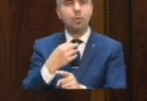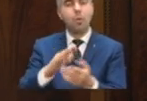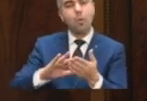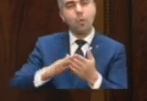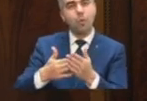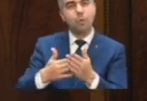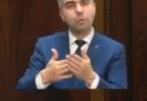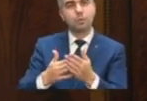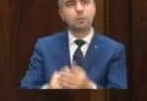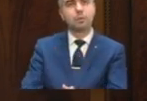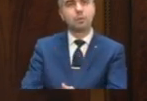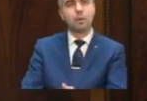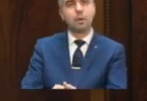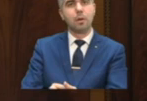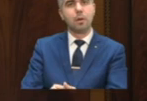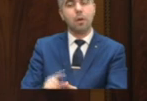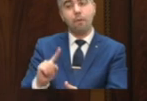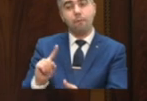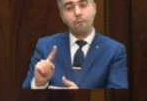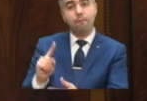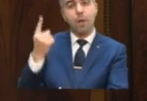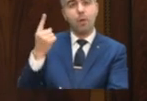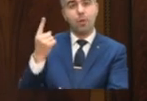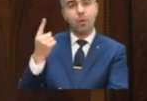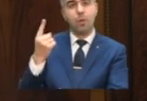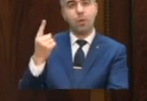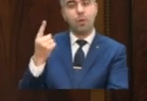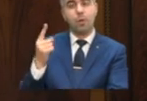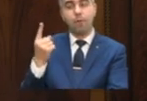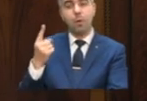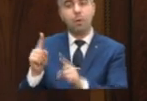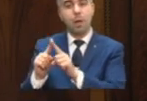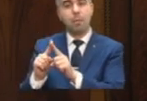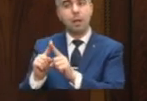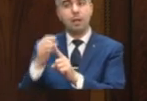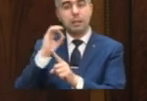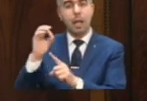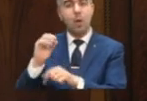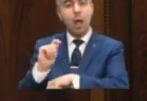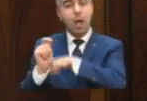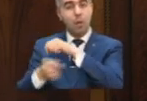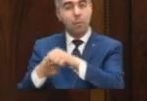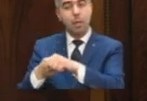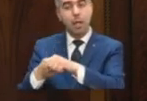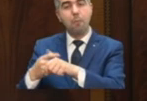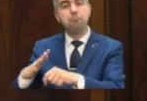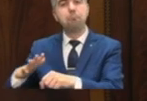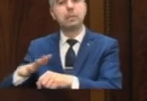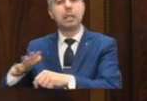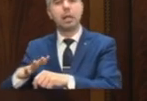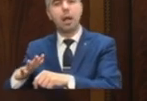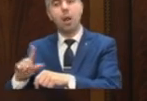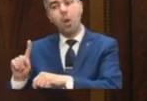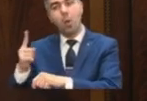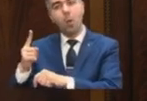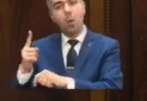ديالها خصها تكون من من من الراس حتى كنوصلوا للمدينة، خصنا نكونوا كنديروها بصفة معقلنة. كيفاش؟